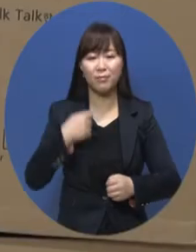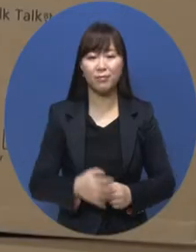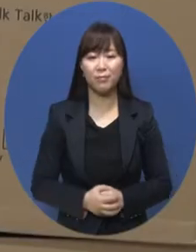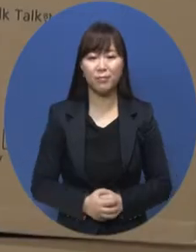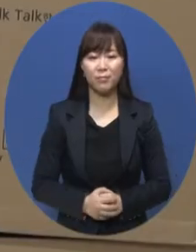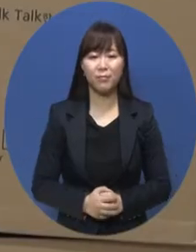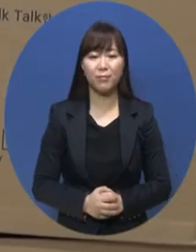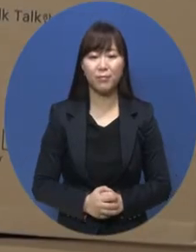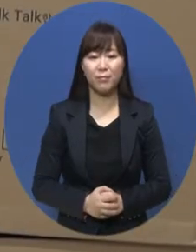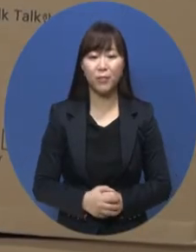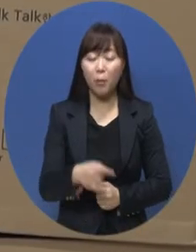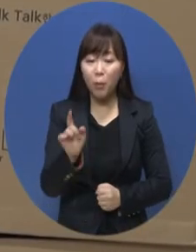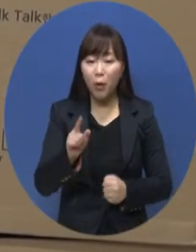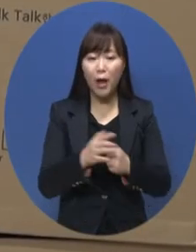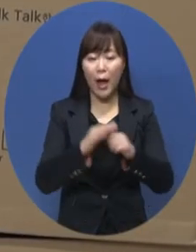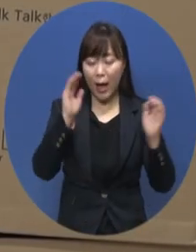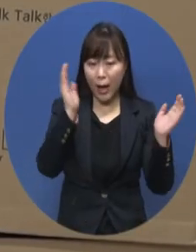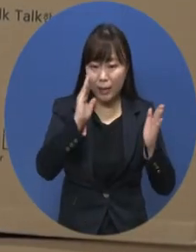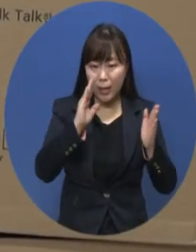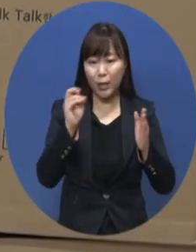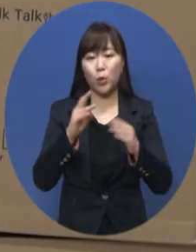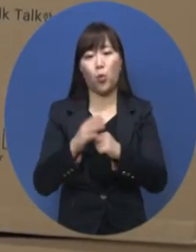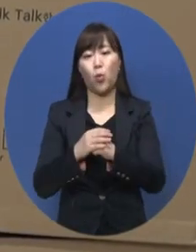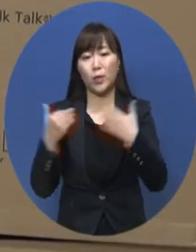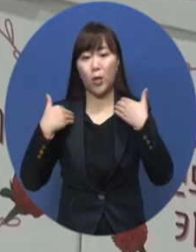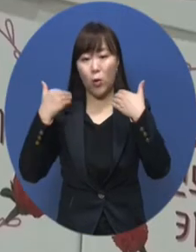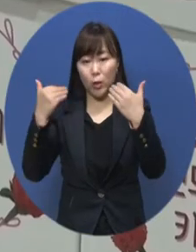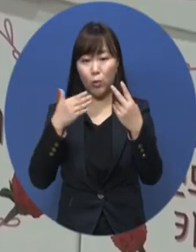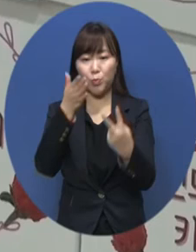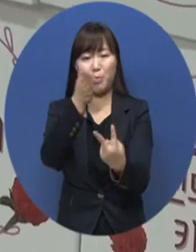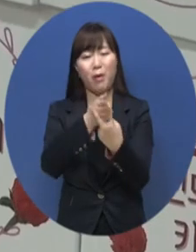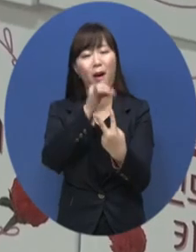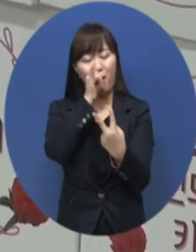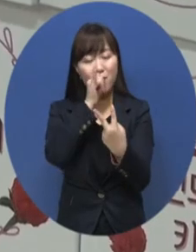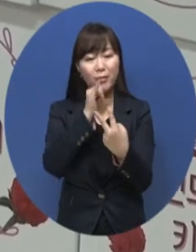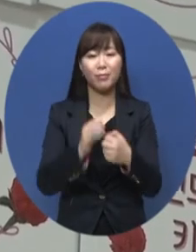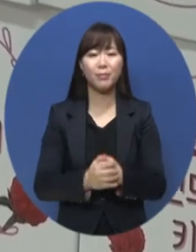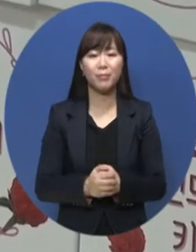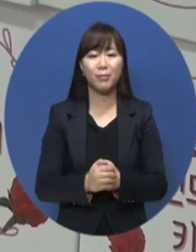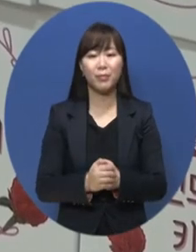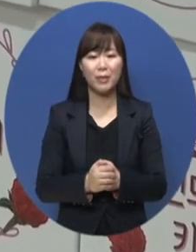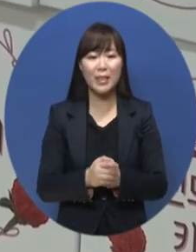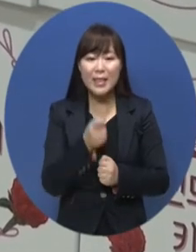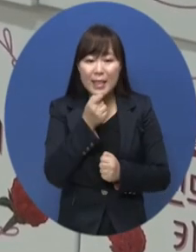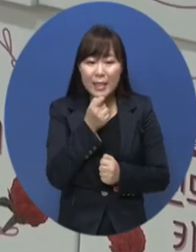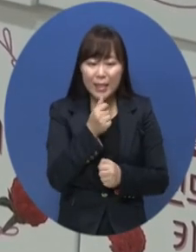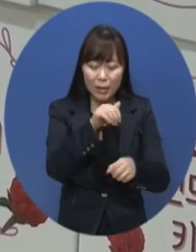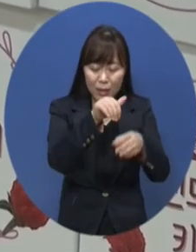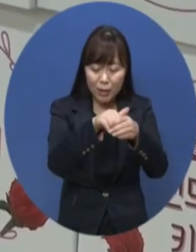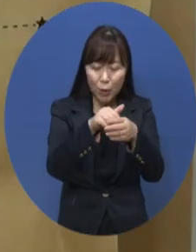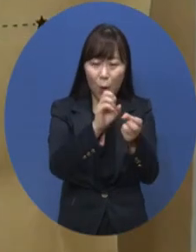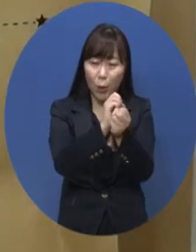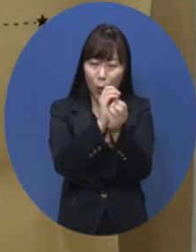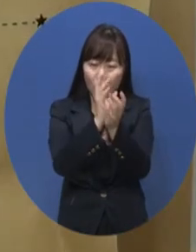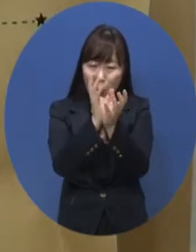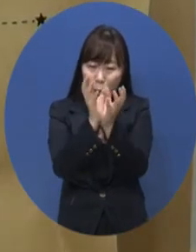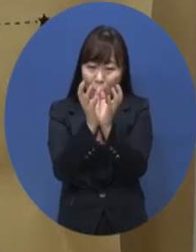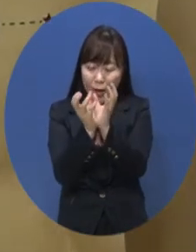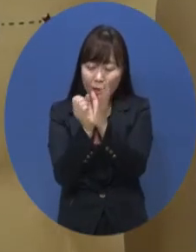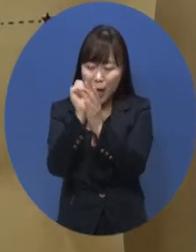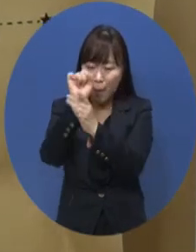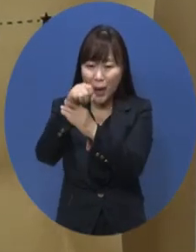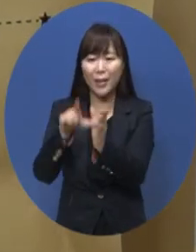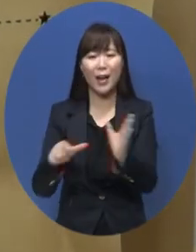있습니다. 원예 키트는 학생용과 성인용으로 만들어져 있는데요. 씨앗을 심고 꽃을 피우고